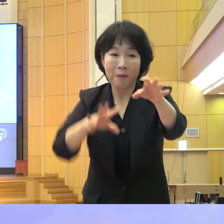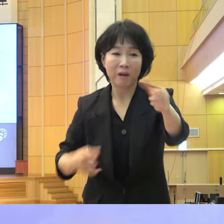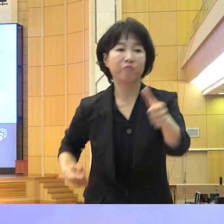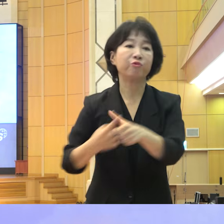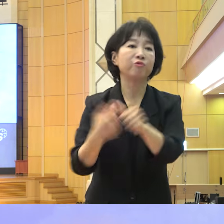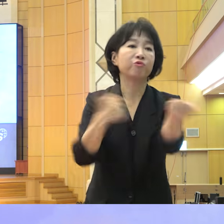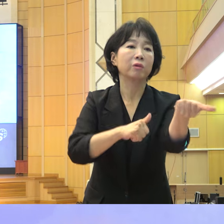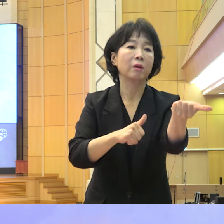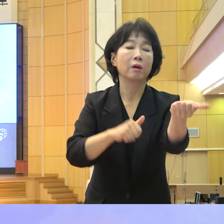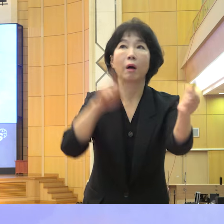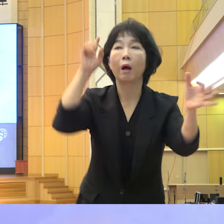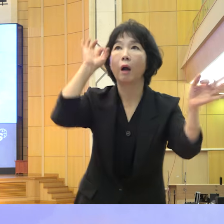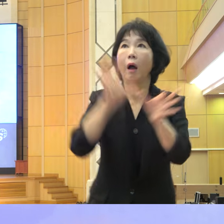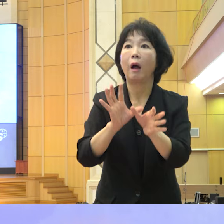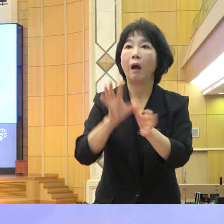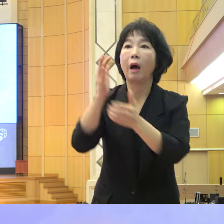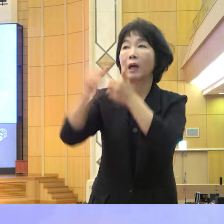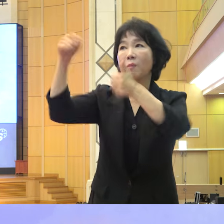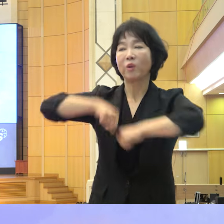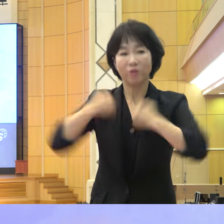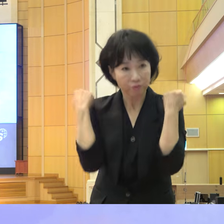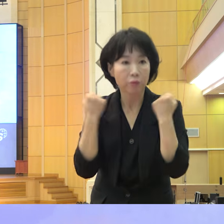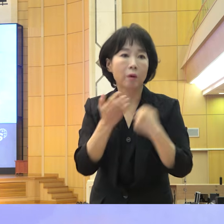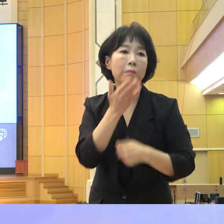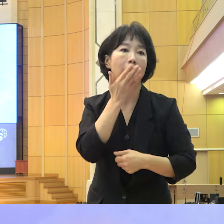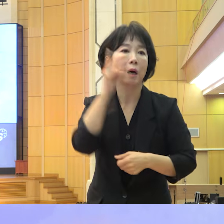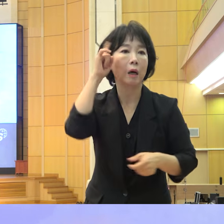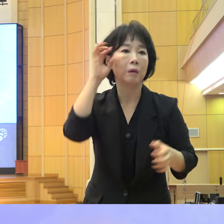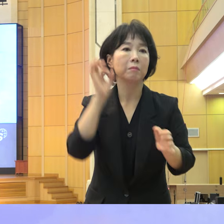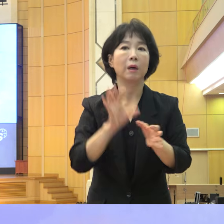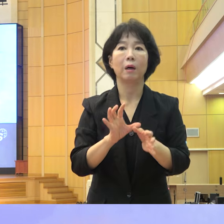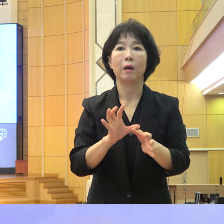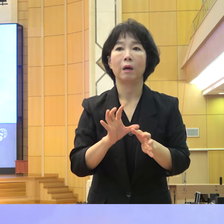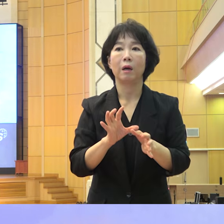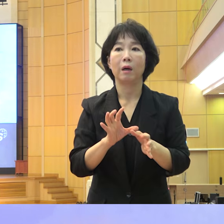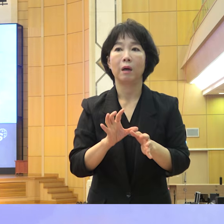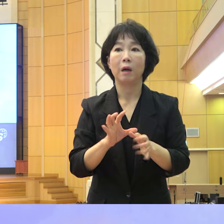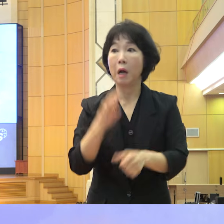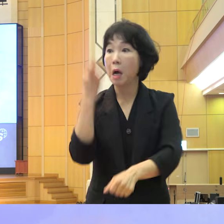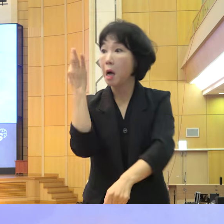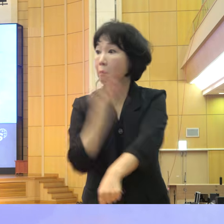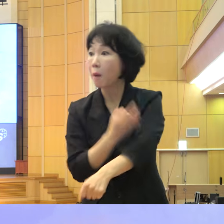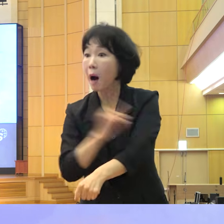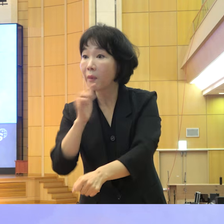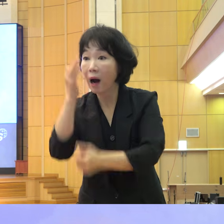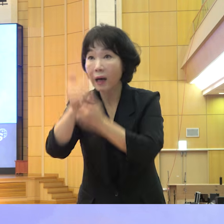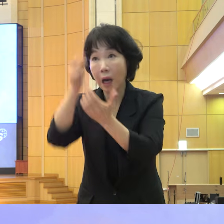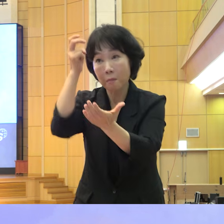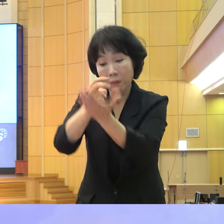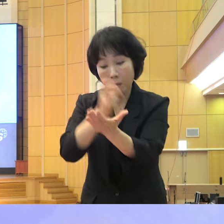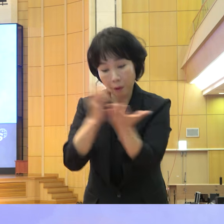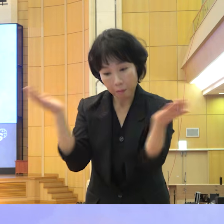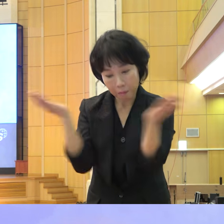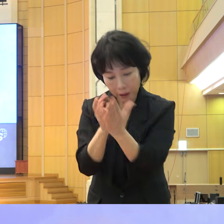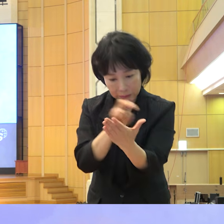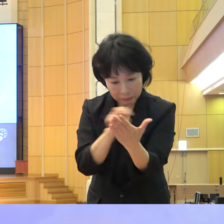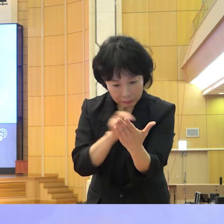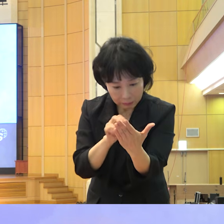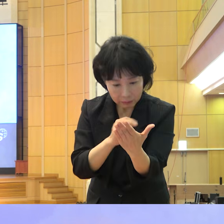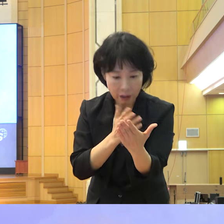모세에게 명령하신 대로 하니라 그랬어요. 한마디로 말하면 율법의